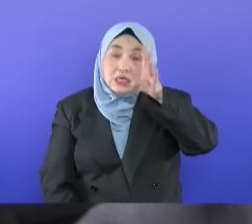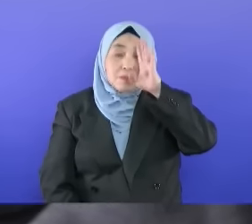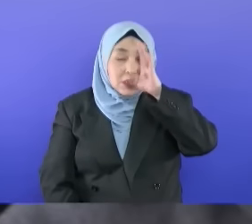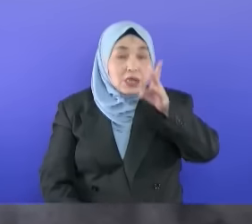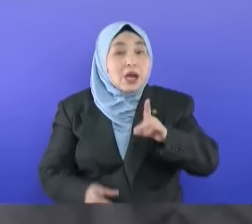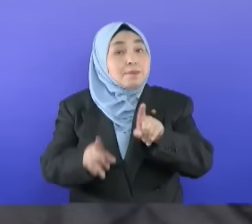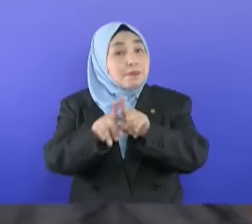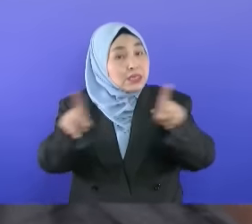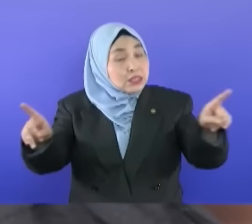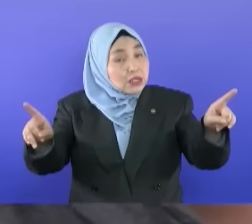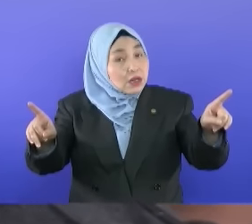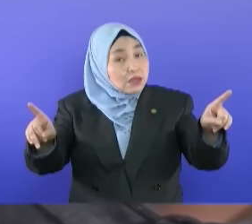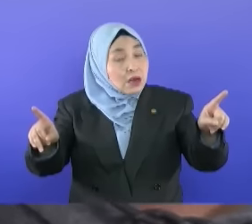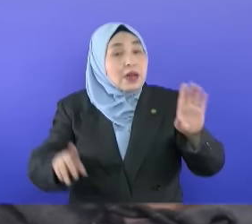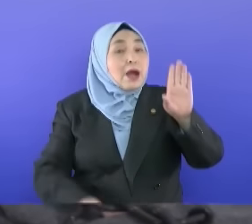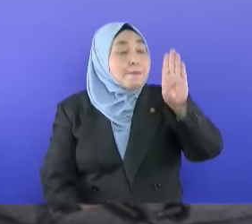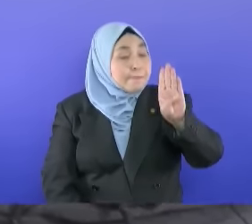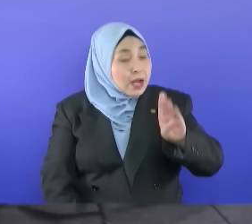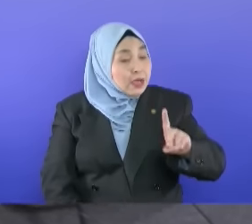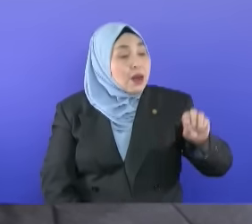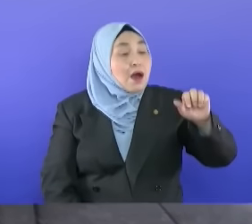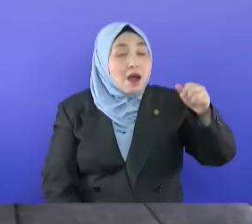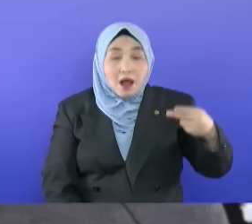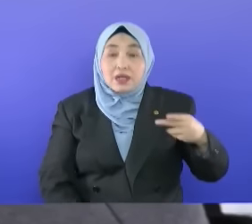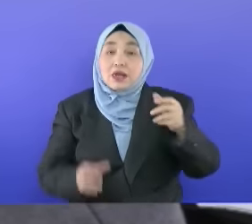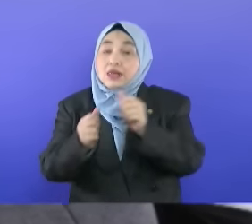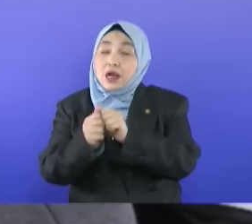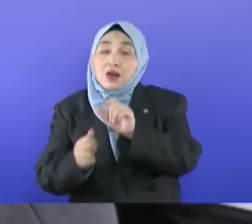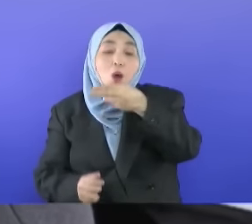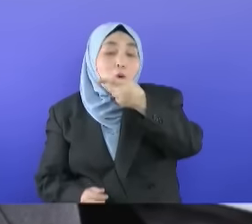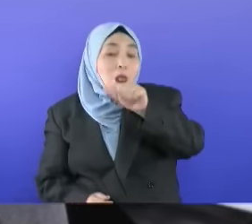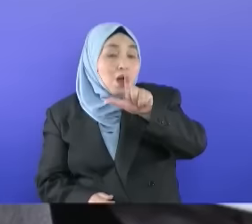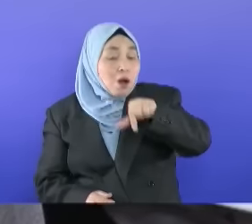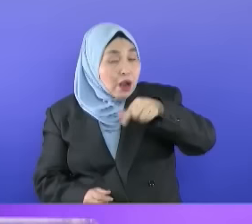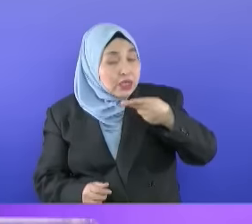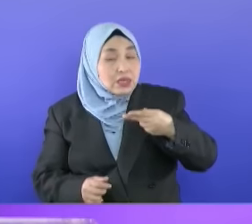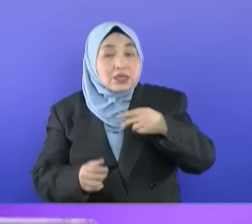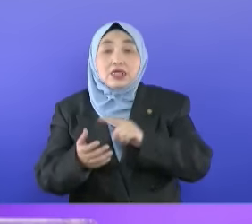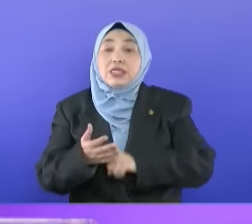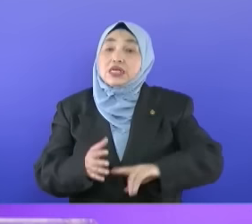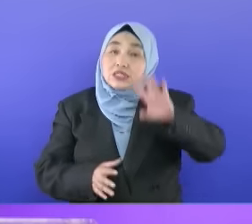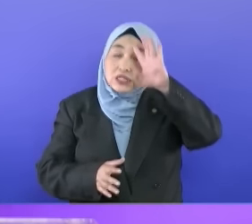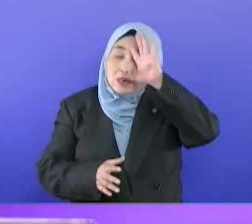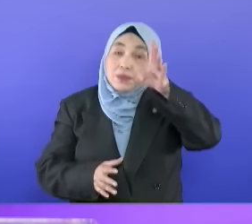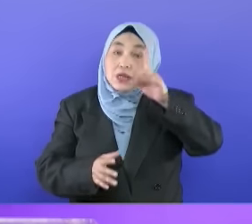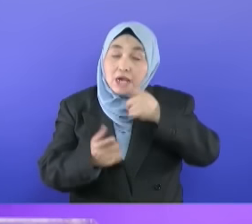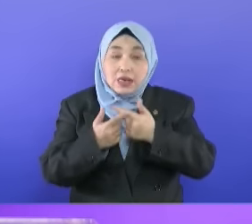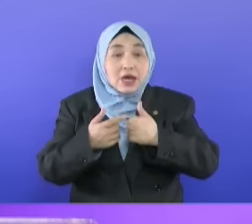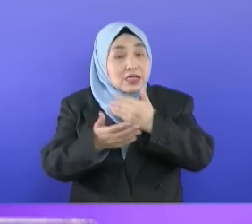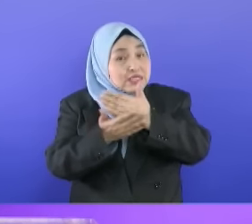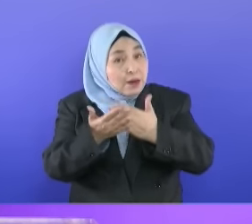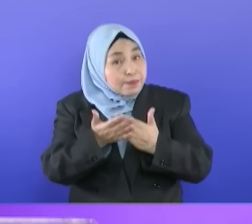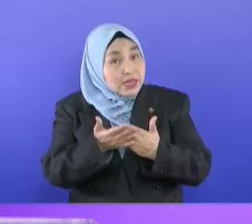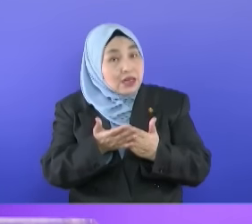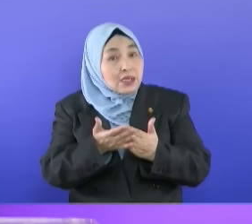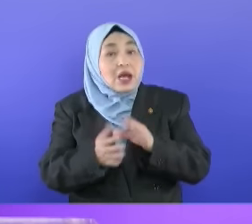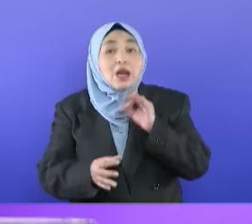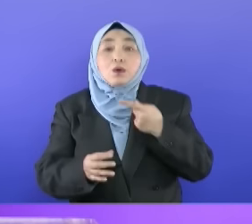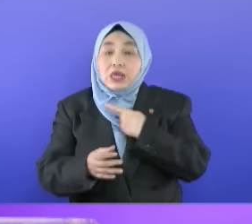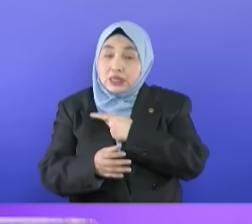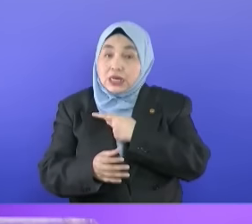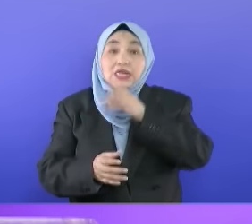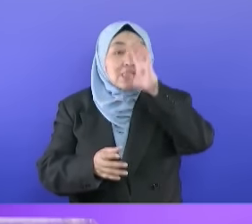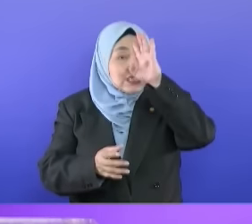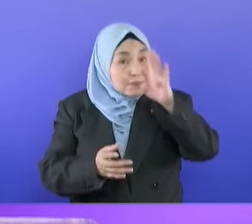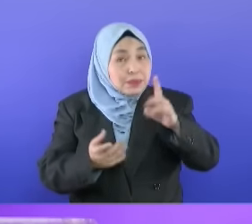bisa diantara dengan kholaqah ini diciptakan daripada sesuatu kalau kita ini